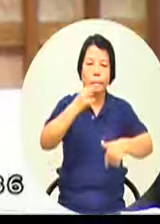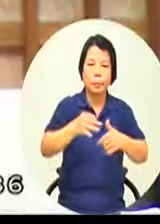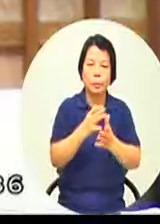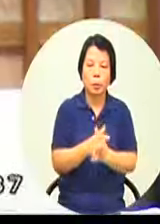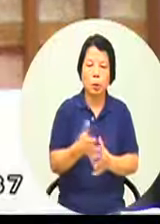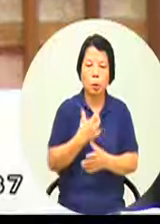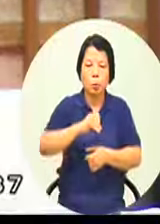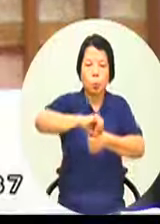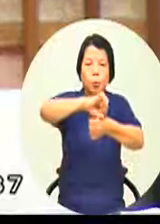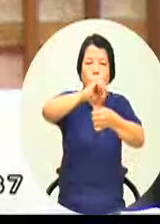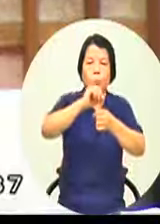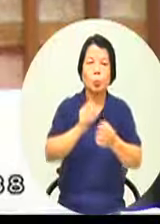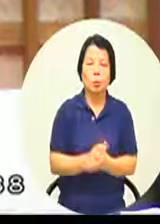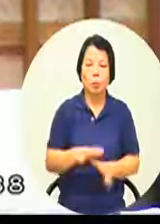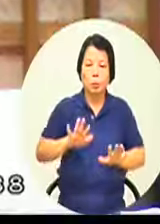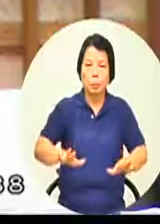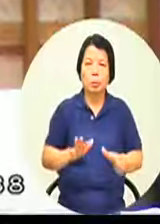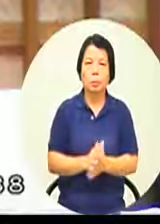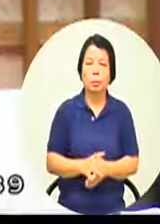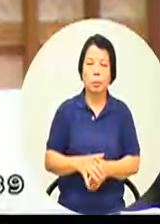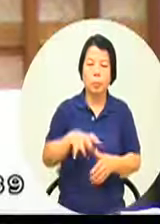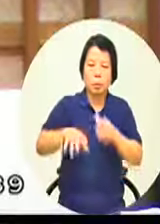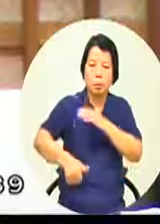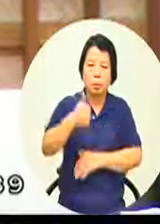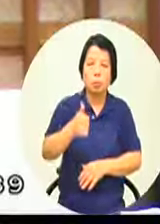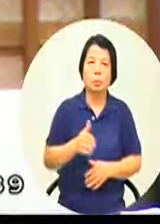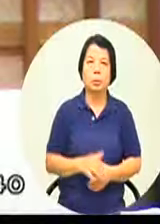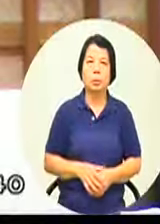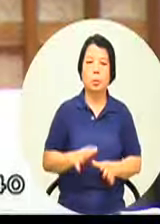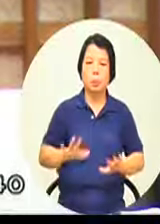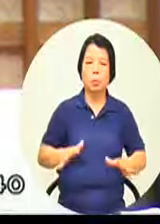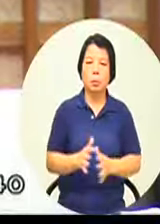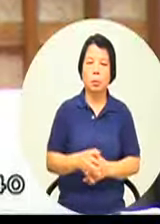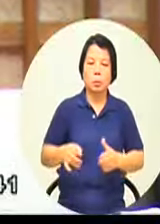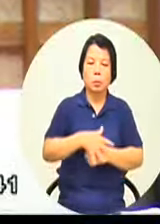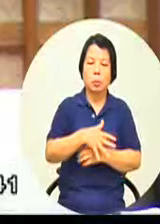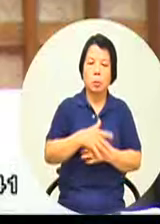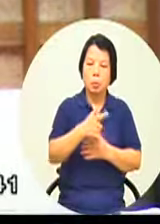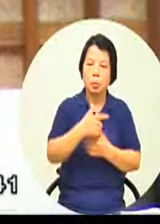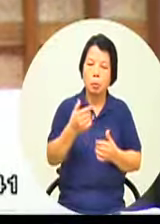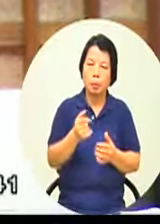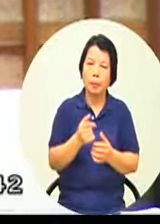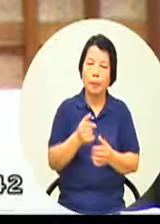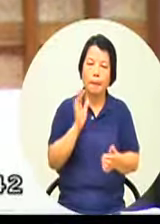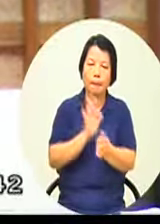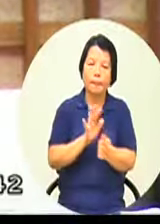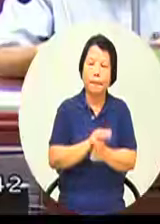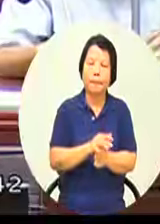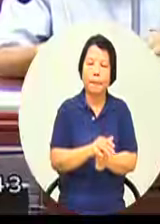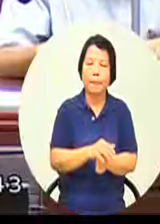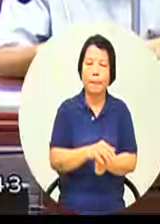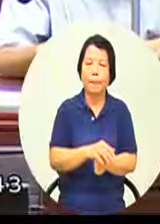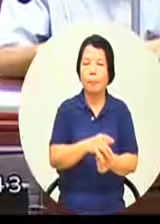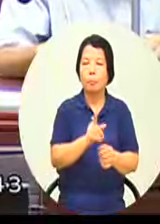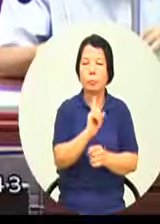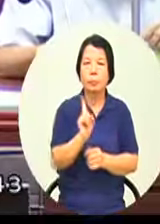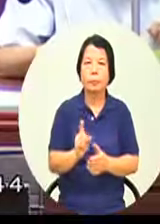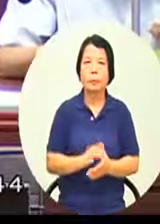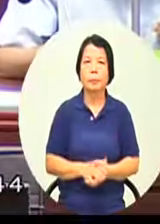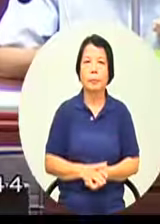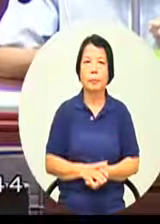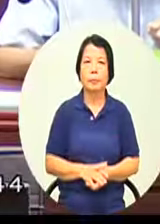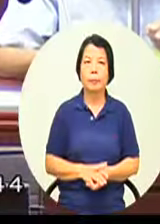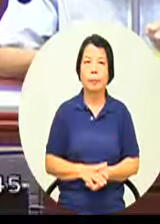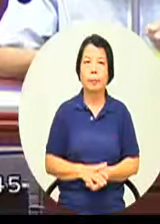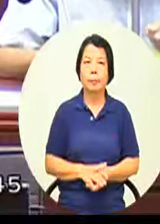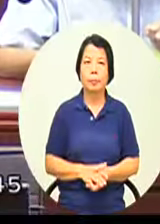胀，这个当下局长你有没有，你们的机制又是什么？ 跟刘员报告一下哈。那